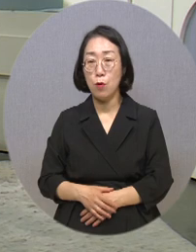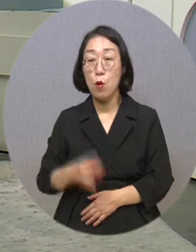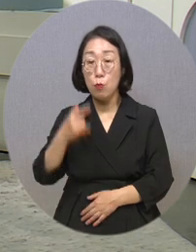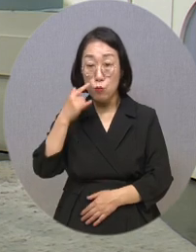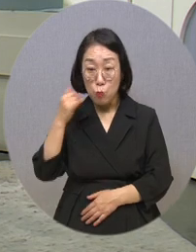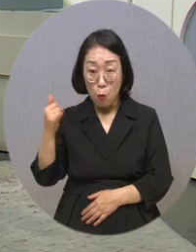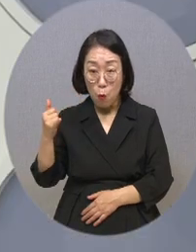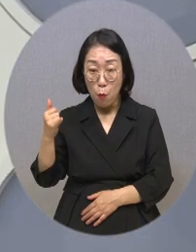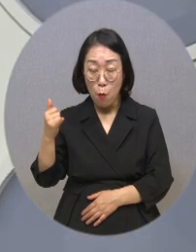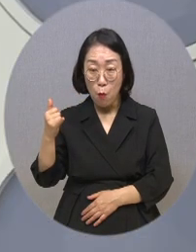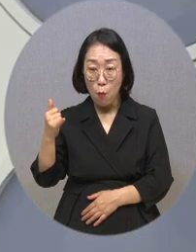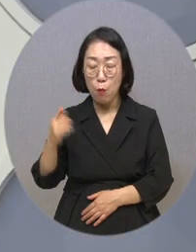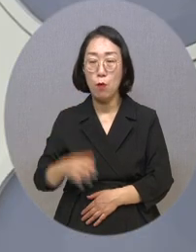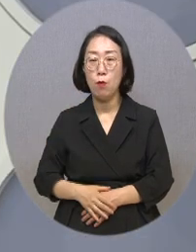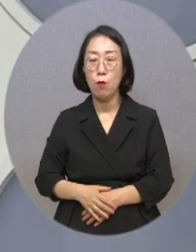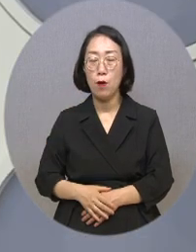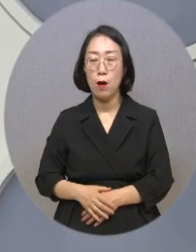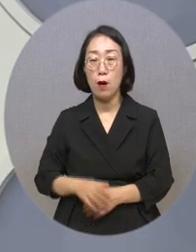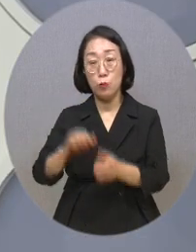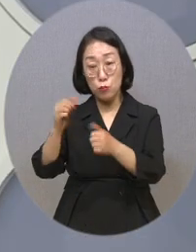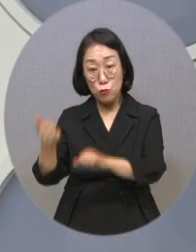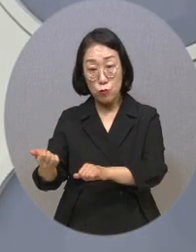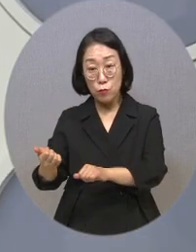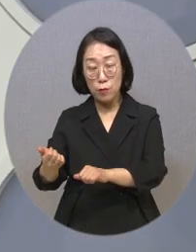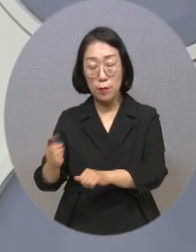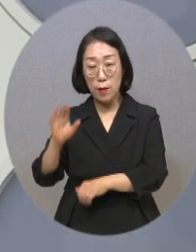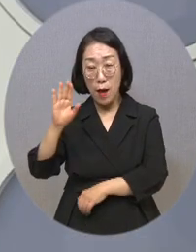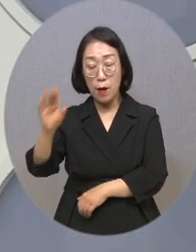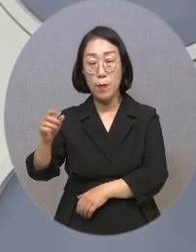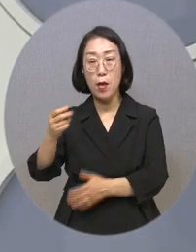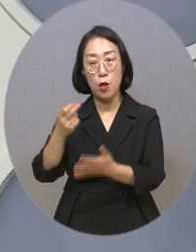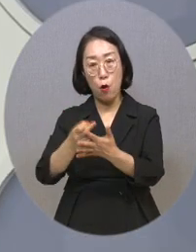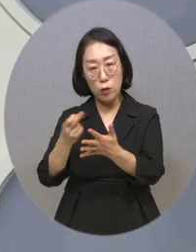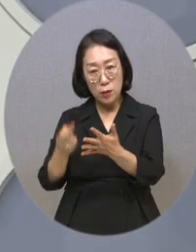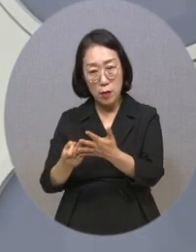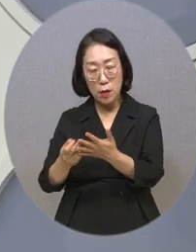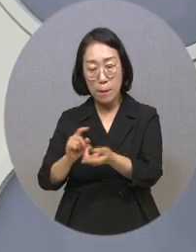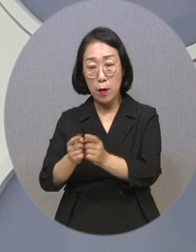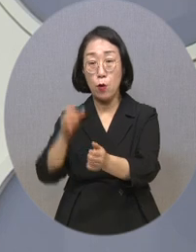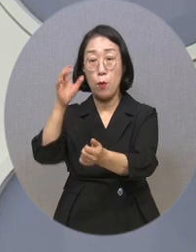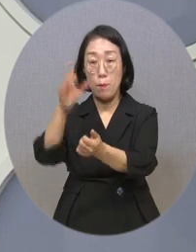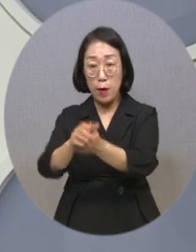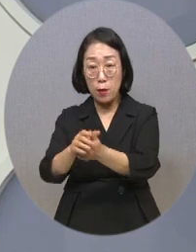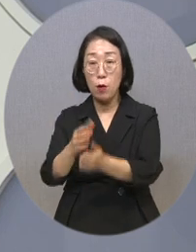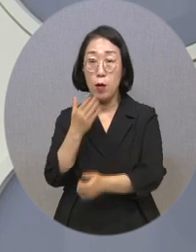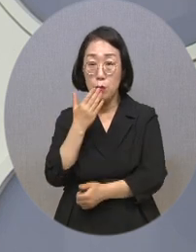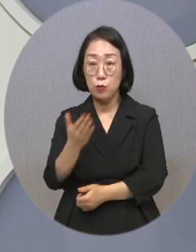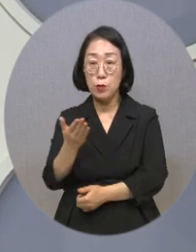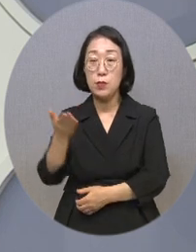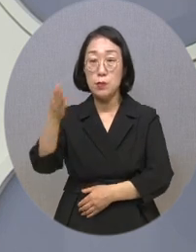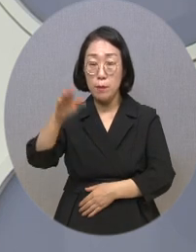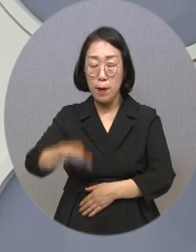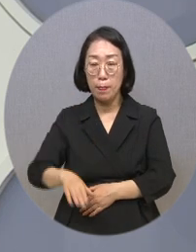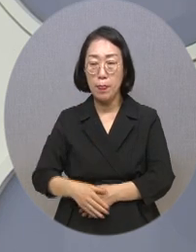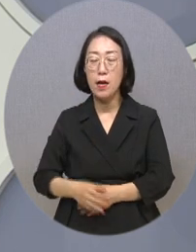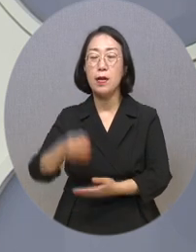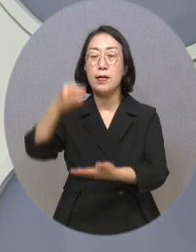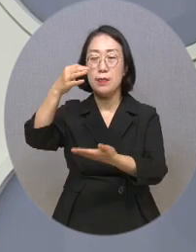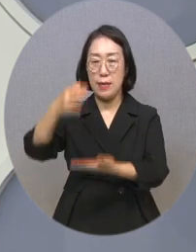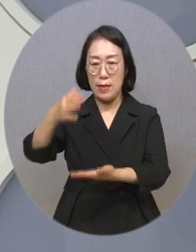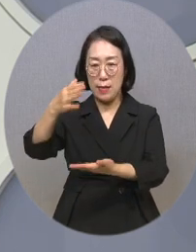하다가 형제한테 하거나 뭐 그럴 가능성이 많아지거든요. 그러니까 그렇게 하지 말고 그러면 재산